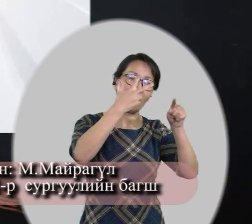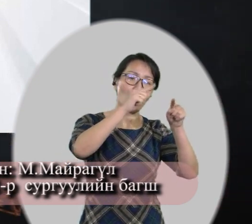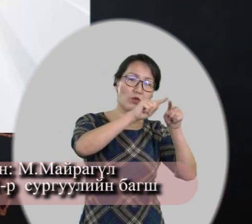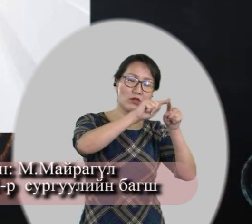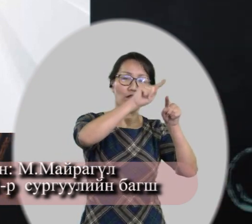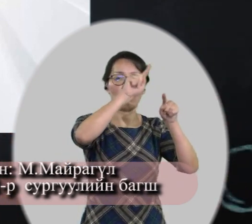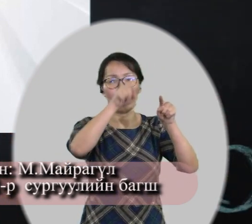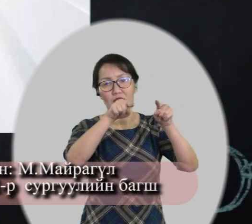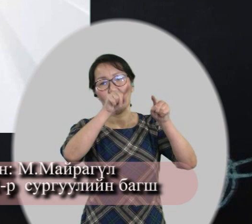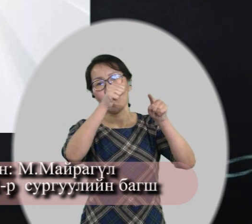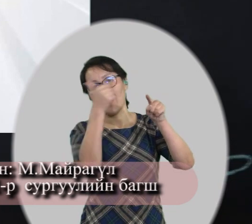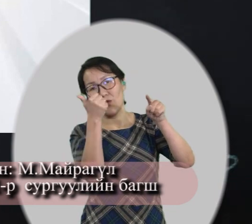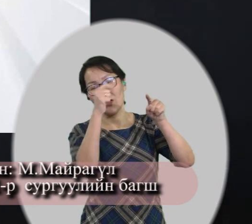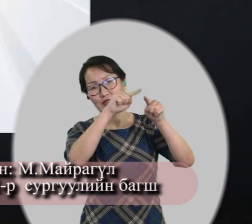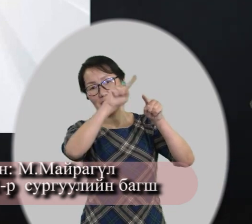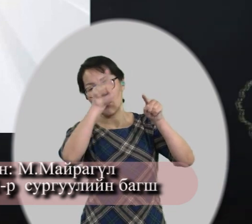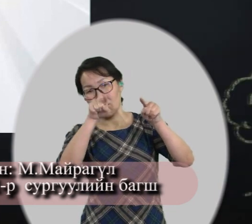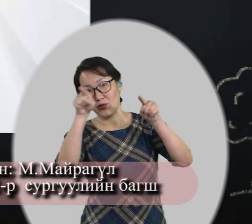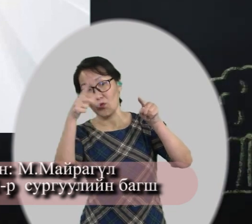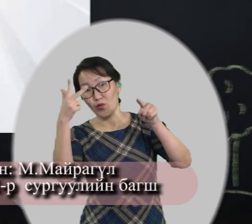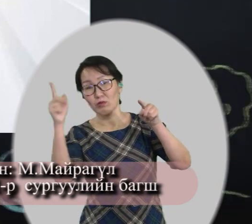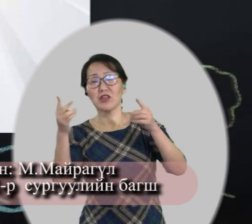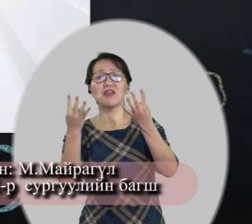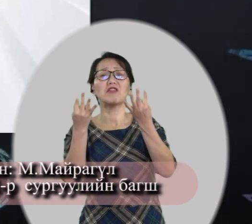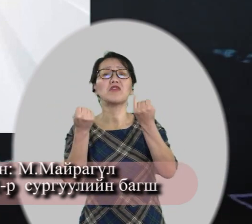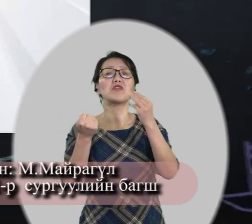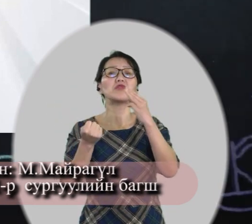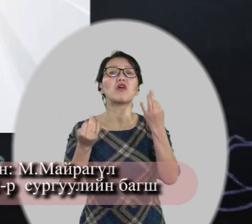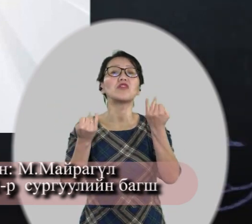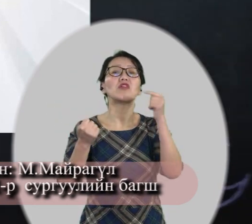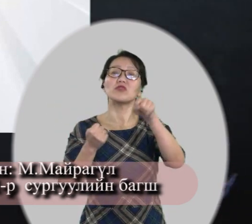болса, неше санына барады?